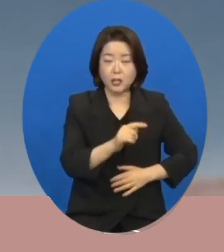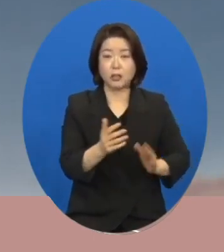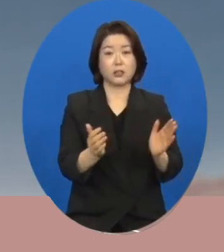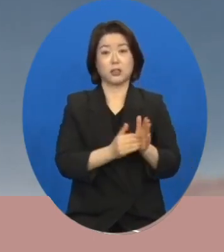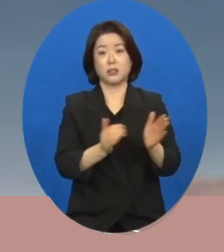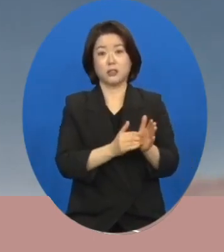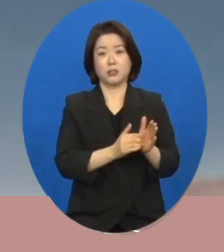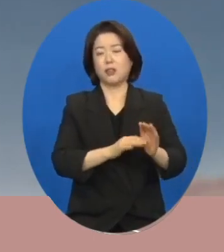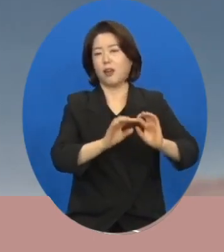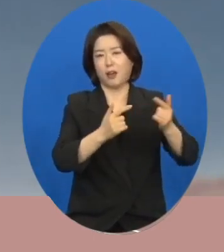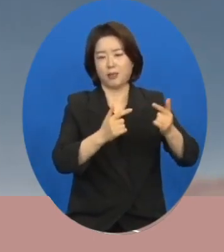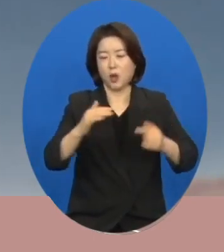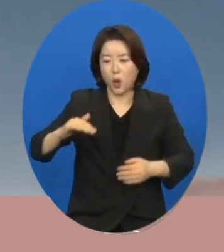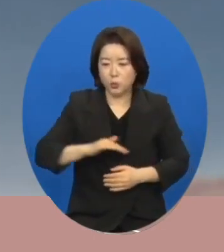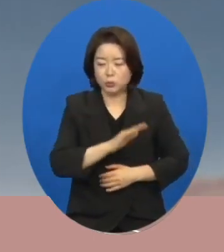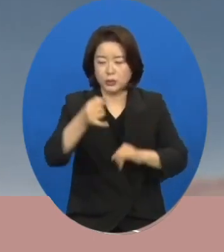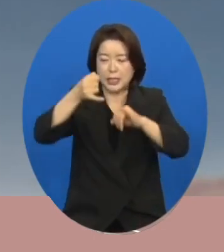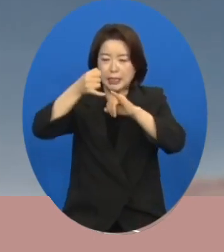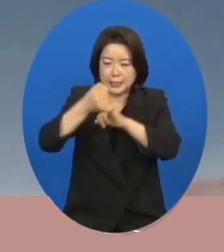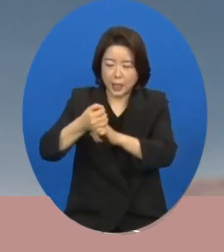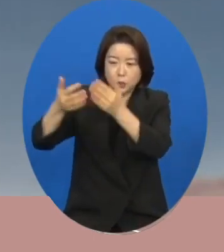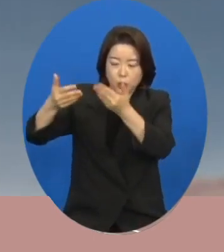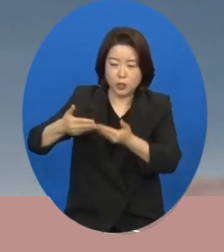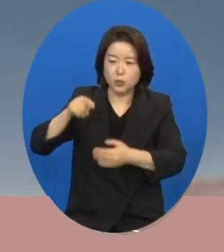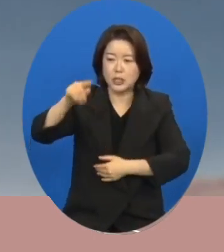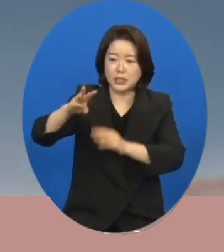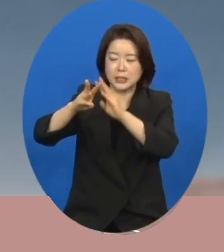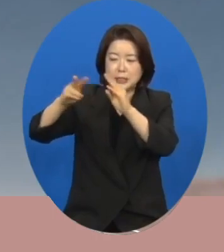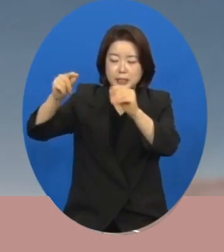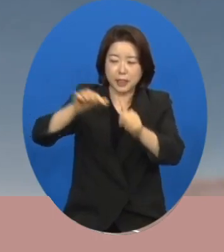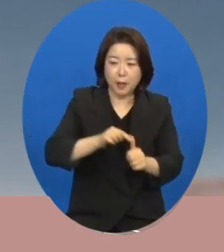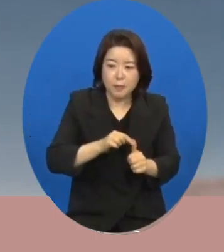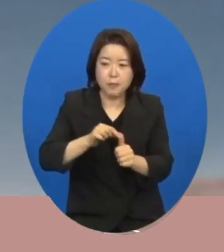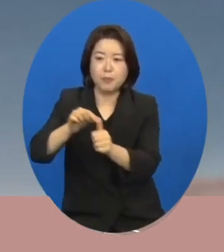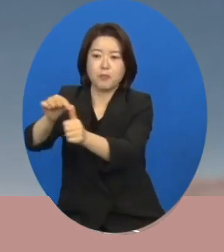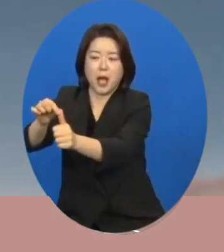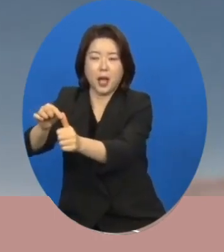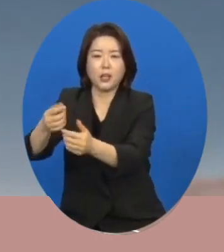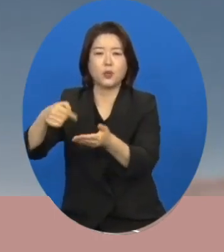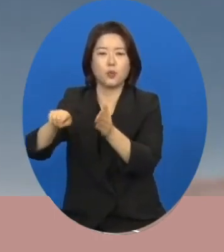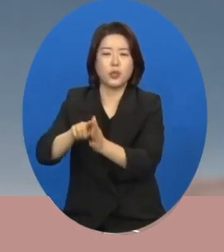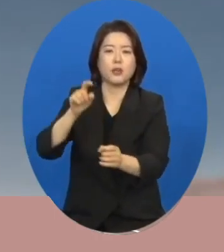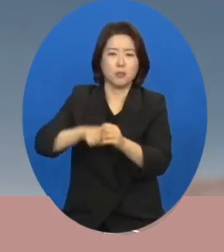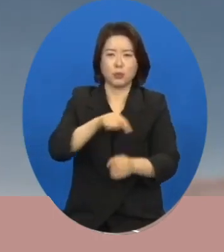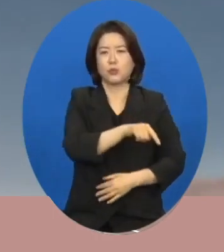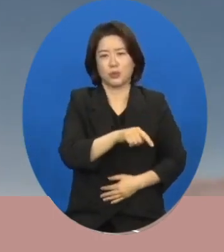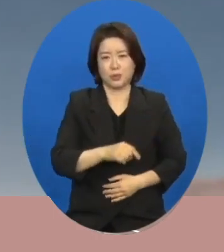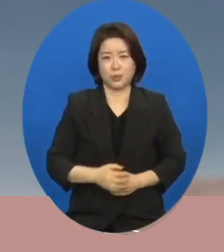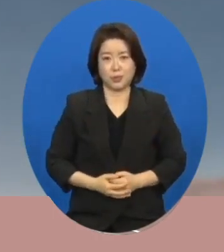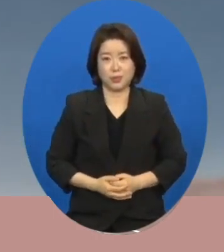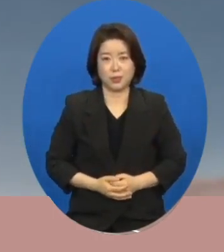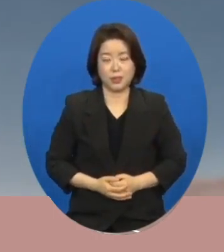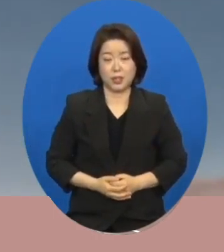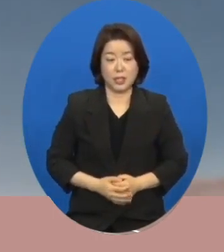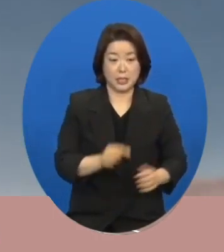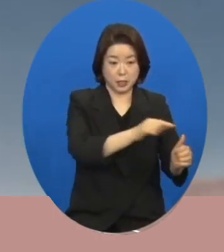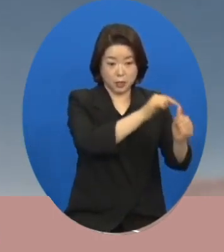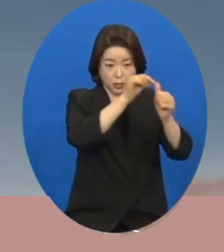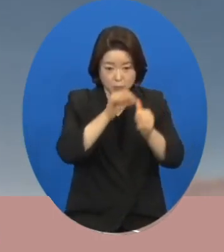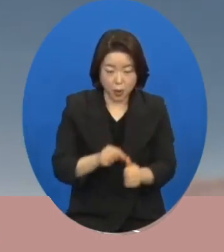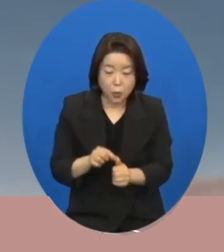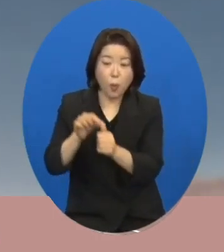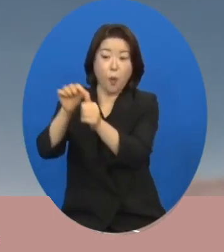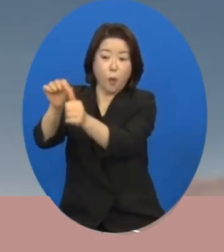우리를 약속하신 땅으로 들어가게 하시려고 건져 주신 거예요 중요한 것은 건진 받고 들어가야 되거든요